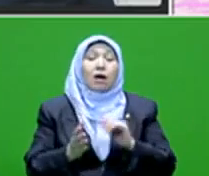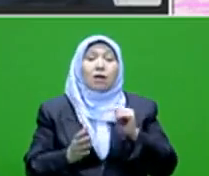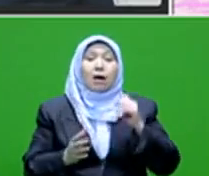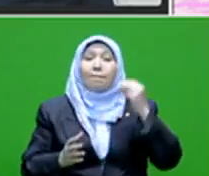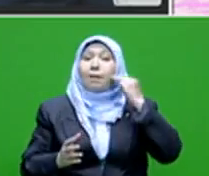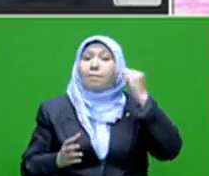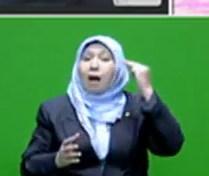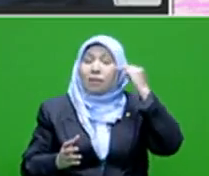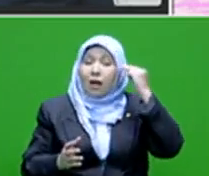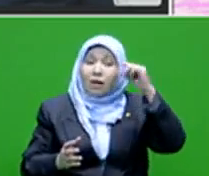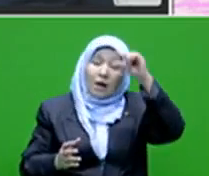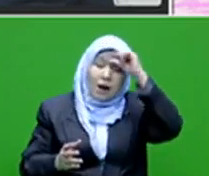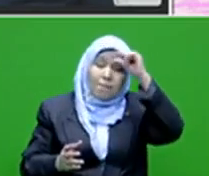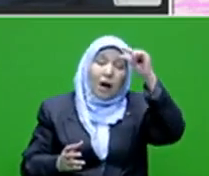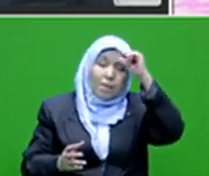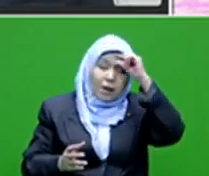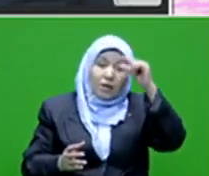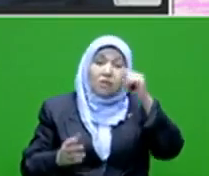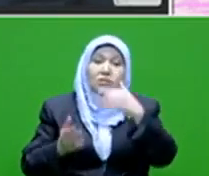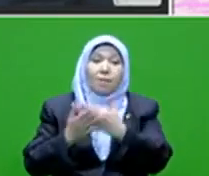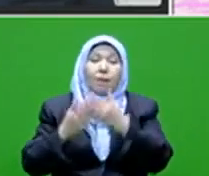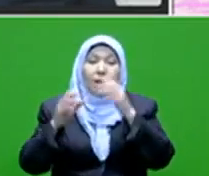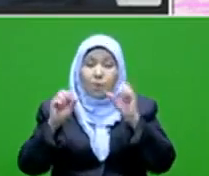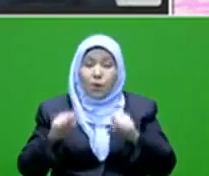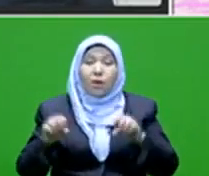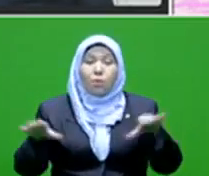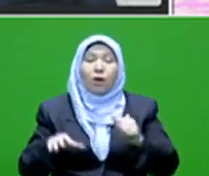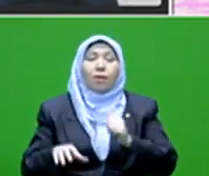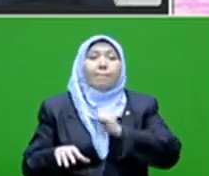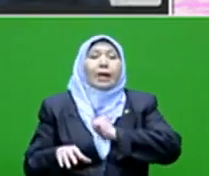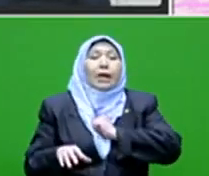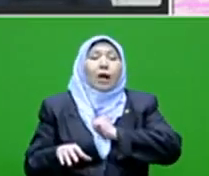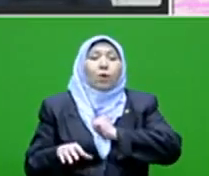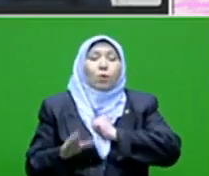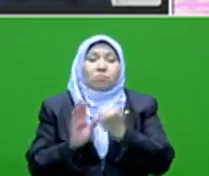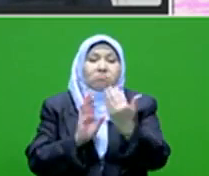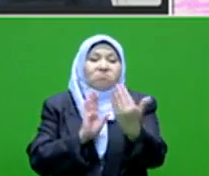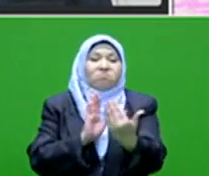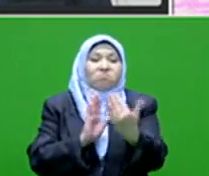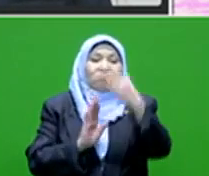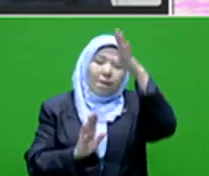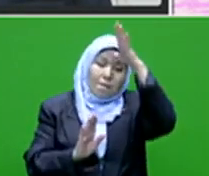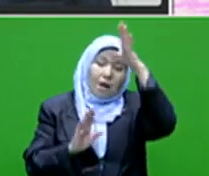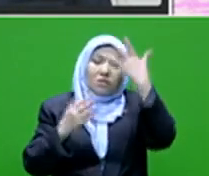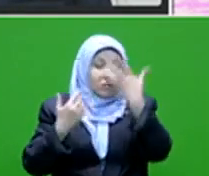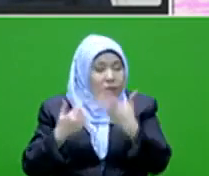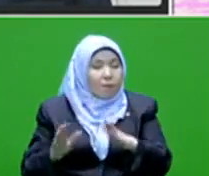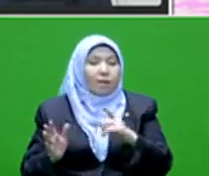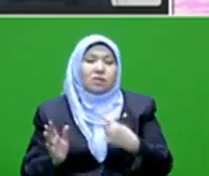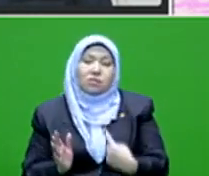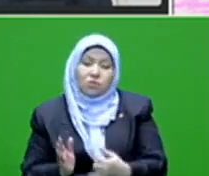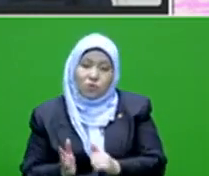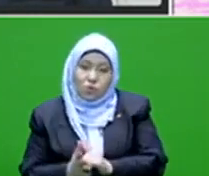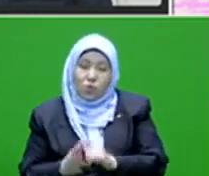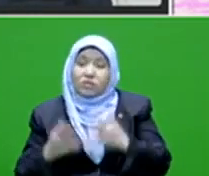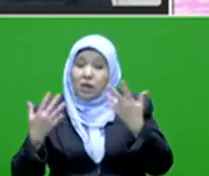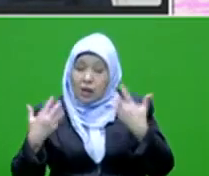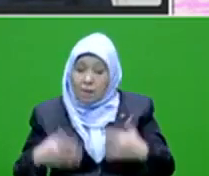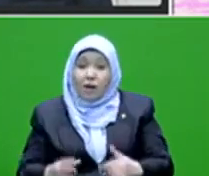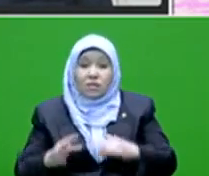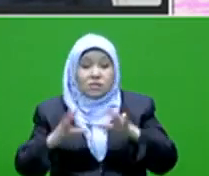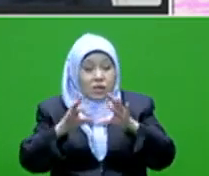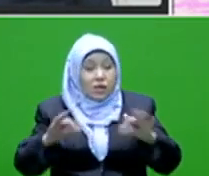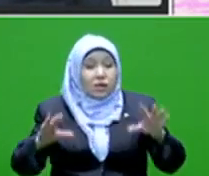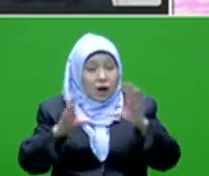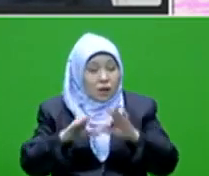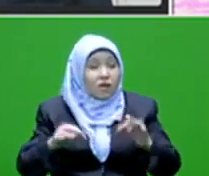mematangkan abang-abang dia sehingga mereka boleh pergi buat pengakuan depan ayah mereka selepas ni. Lepas peristiwa ni lah kan, kan